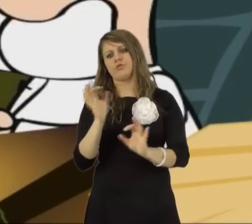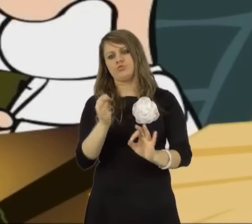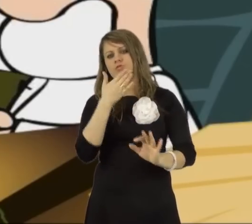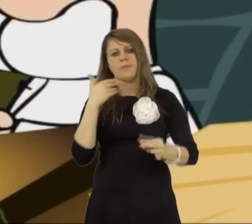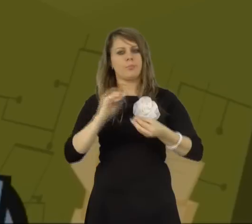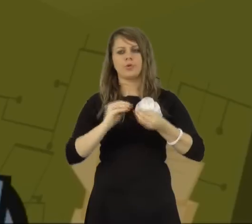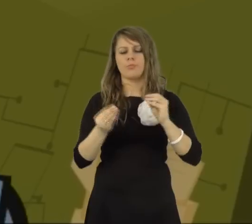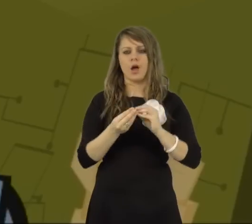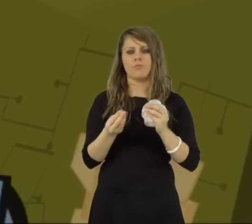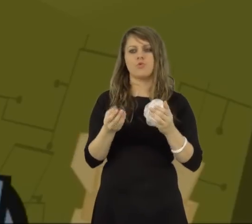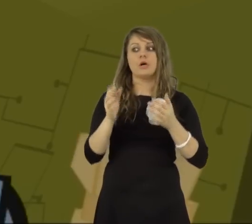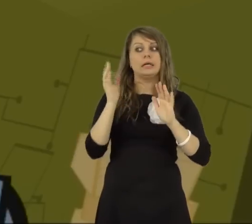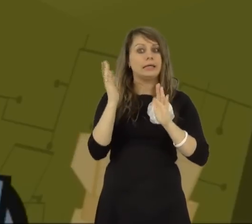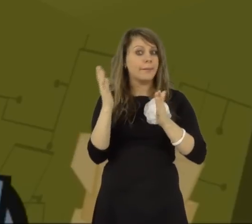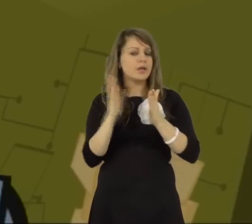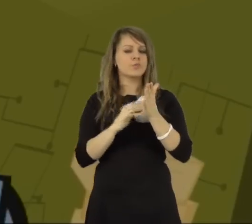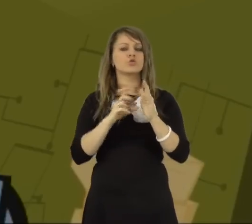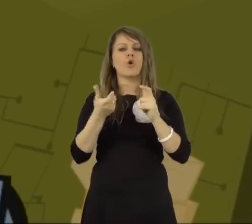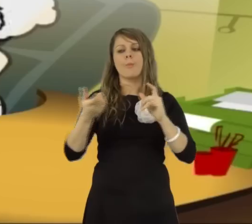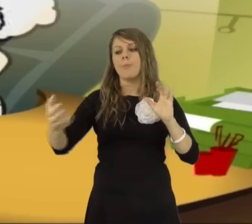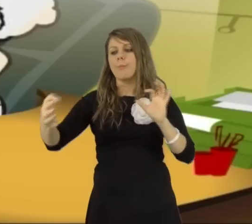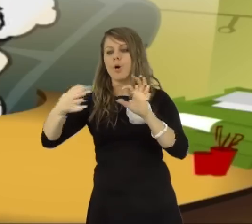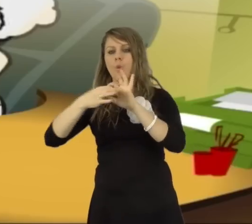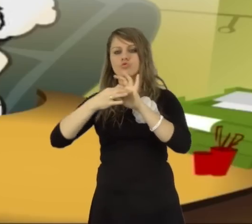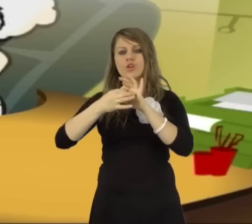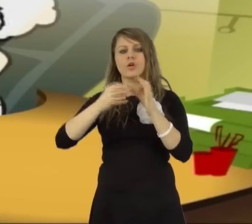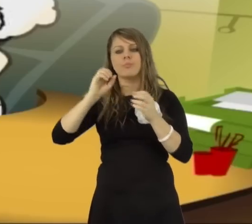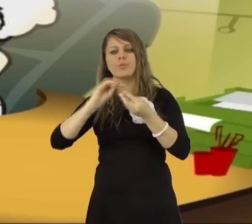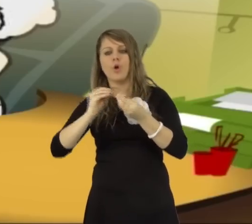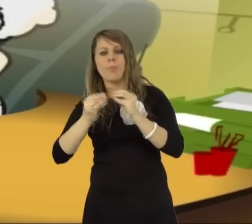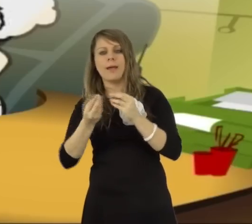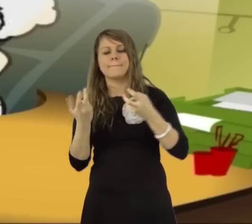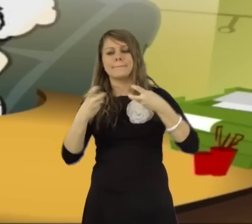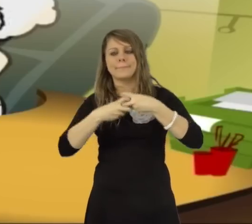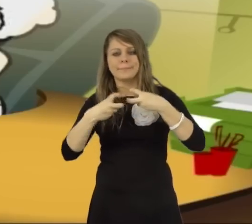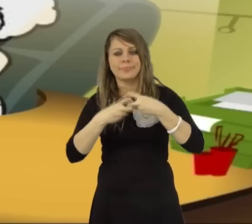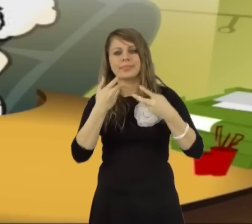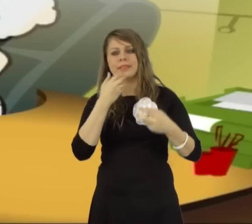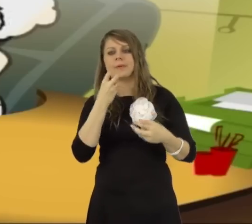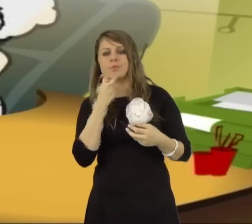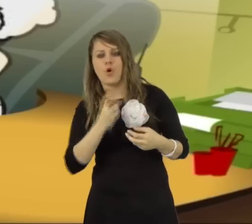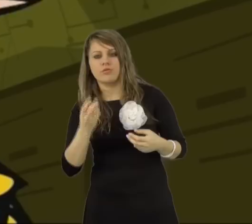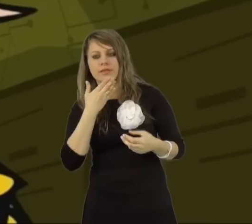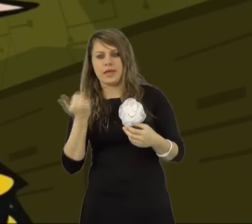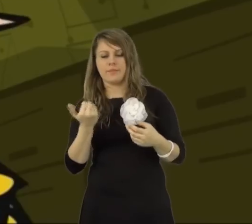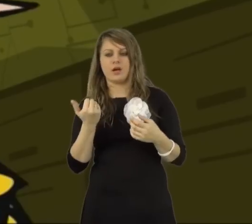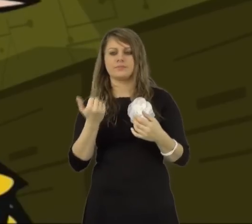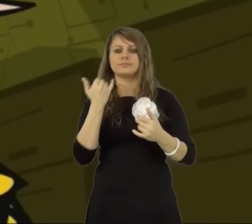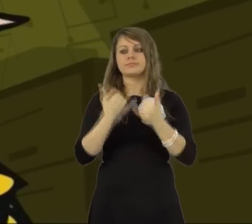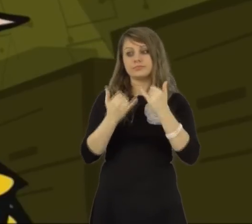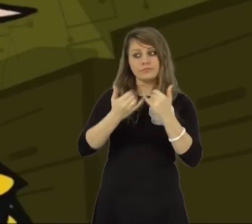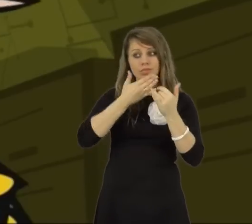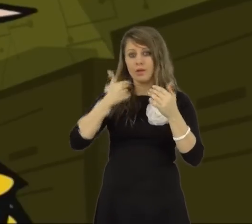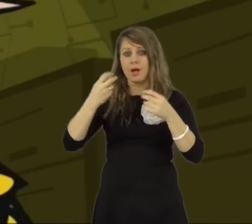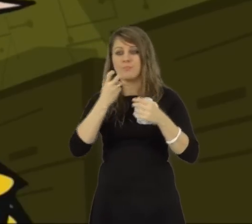nieprzewidziane okoliczności, na przykład kłopoty z połączeniem. Ale jeśli tak jest, wówczas nie otrzymasz autoryzacji i